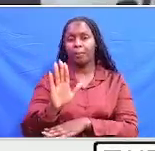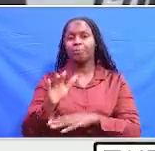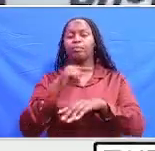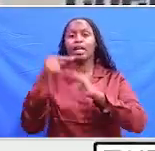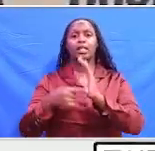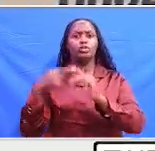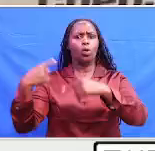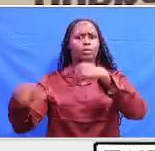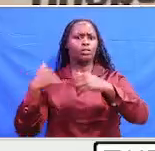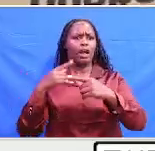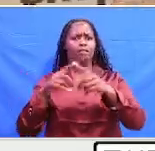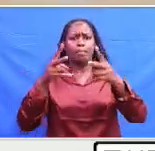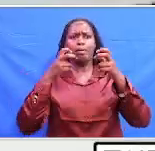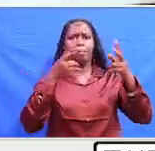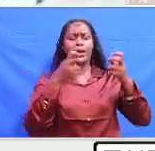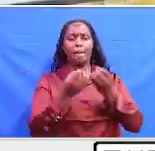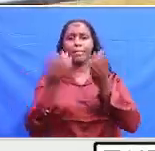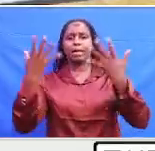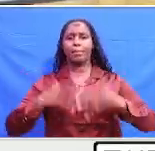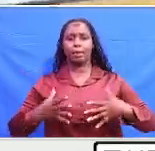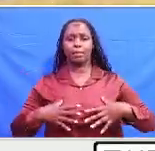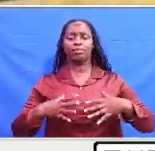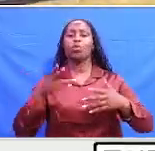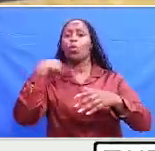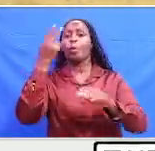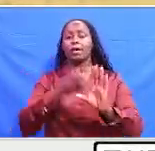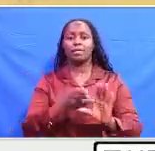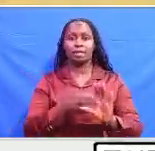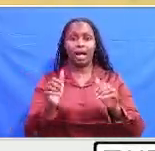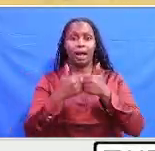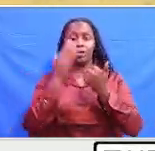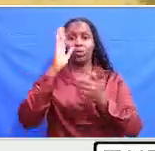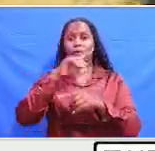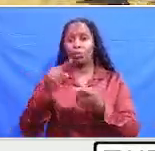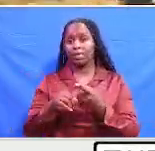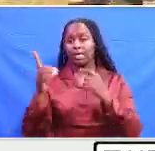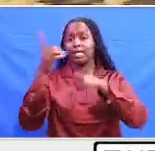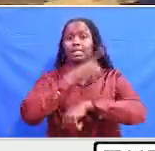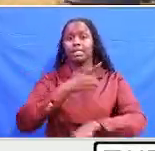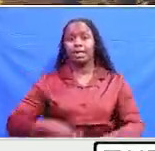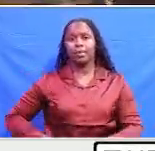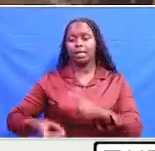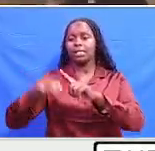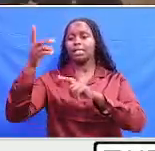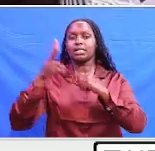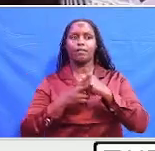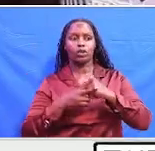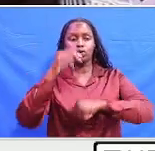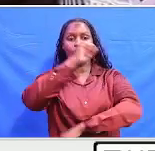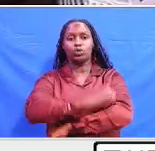limewavutia washiriki wengi katika mbio hizi zitakazoandaliwa tarehe 7 mwezi Desemba katika shule ya upili ya